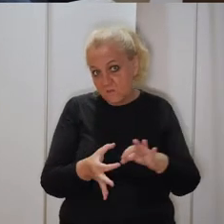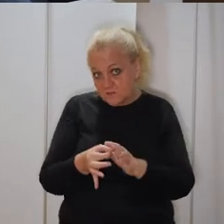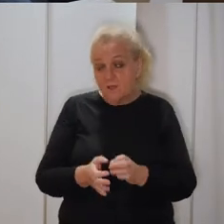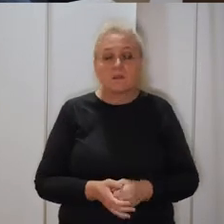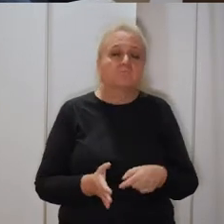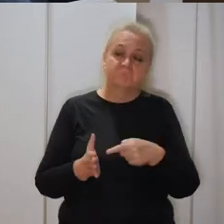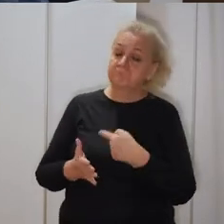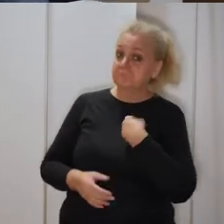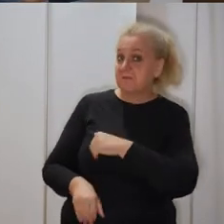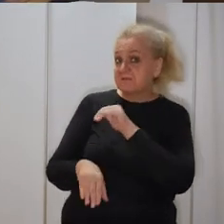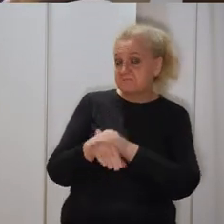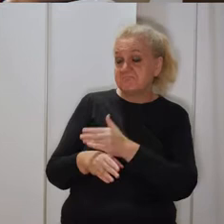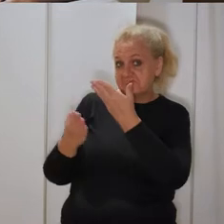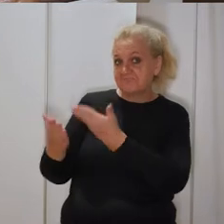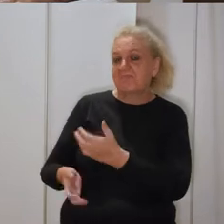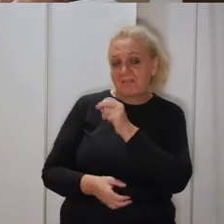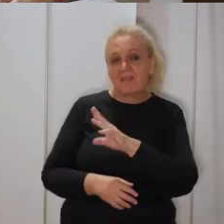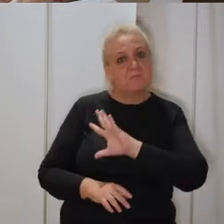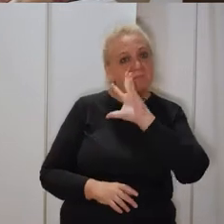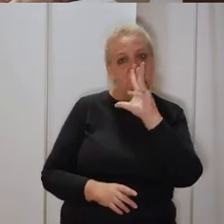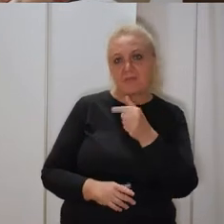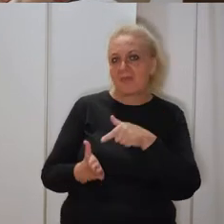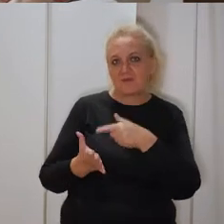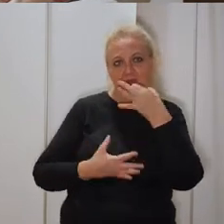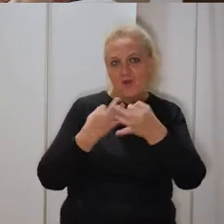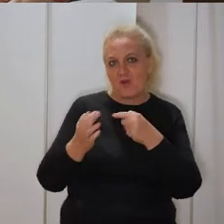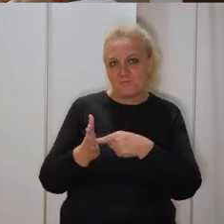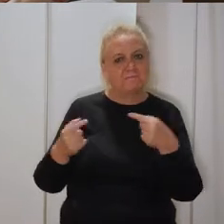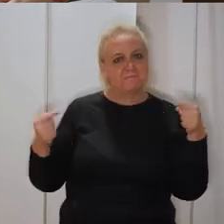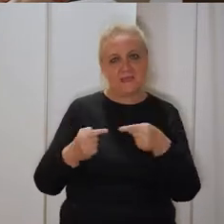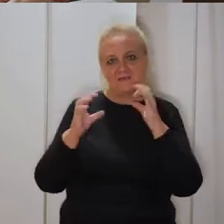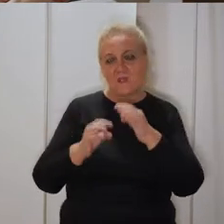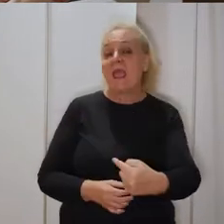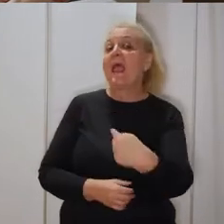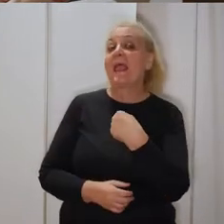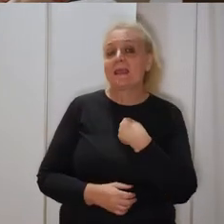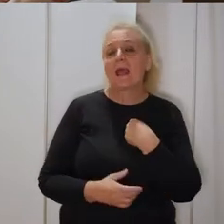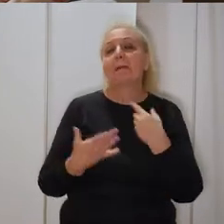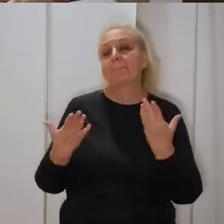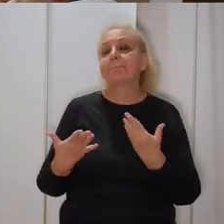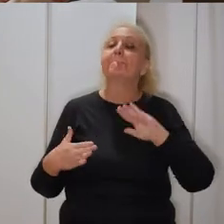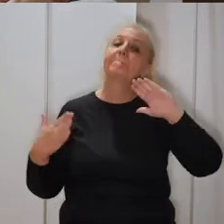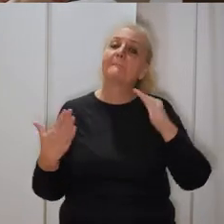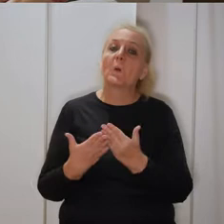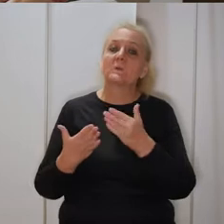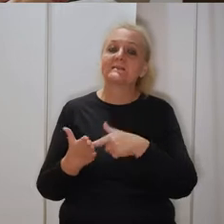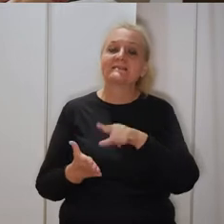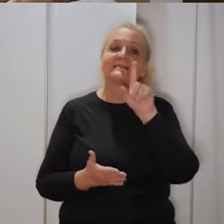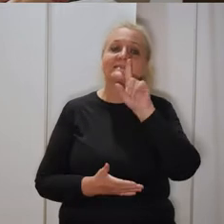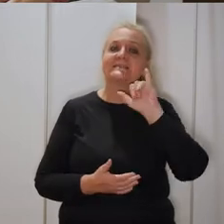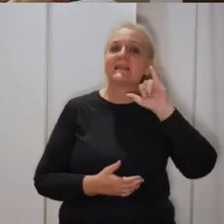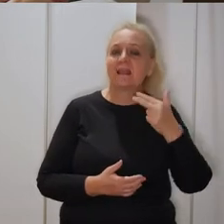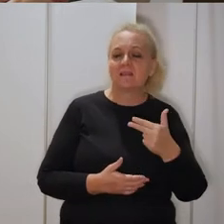No, ja się zgadzam tutaj z Edytą. Bardzo, bardzo pięknie to ujęła. Ja w ogóle poznałam ziny